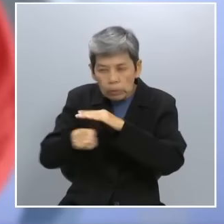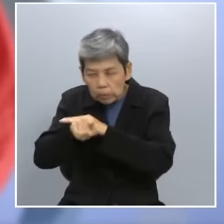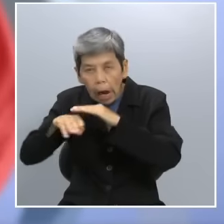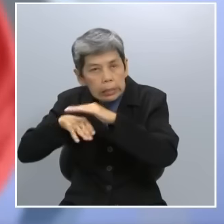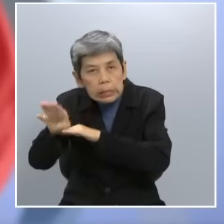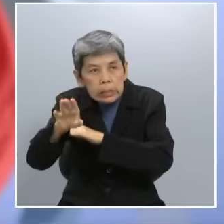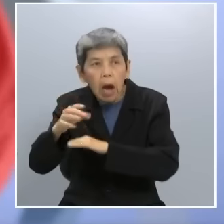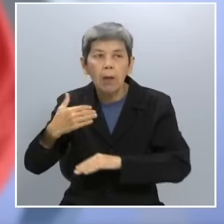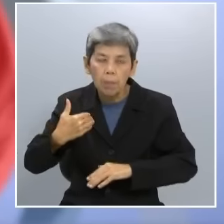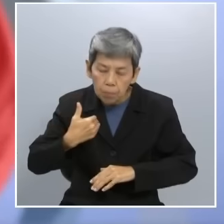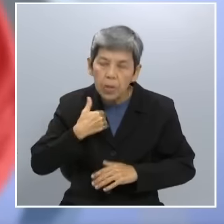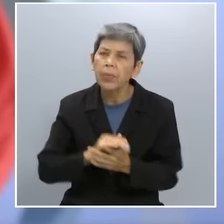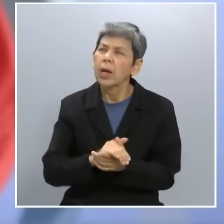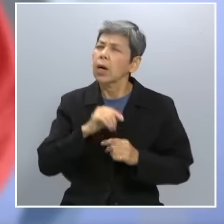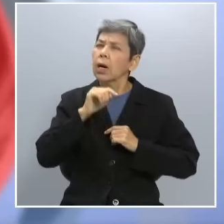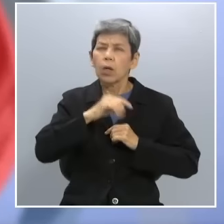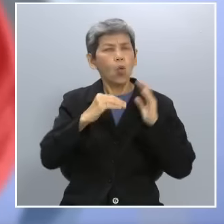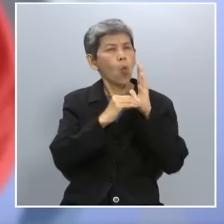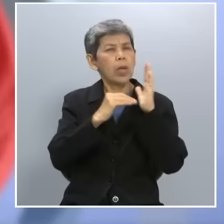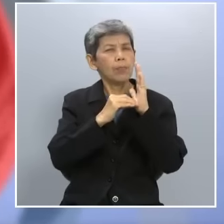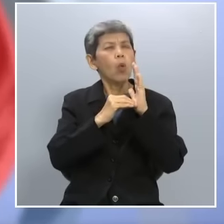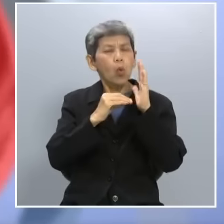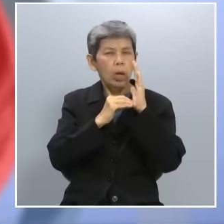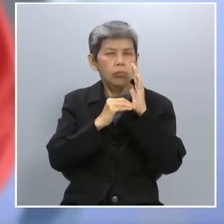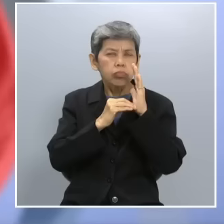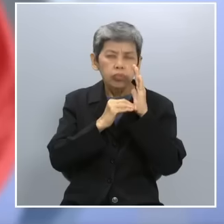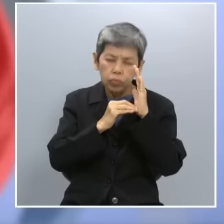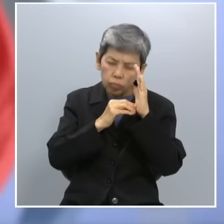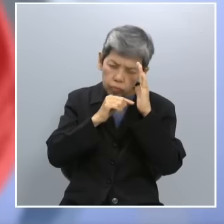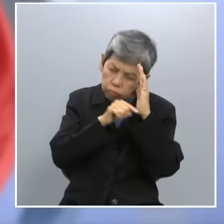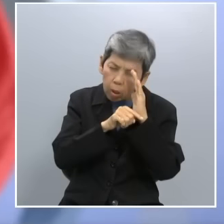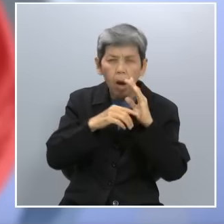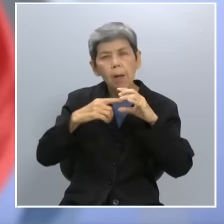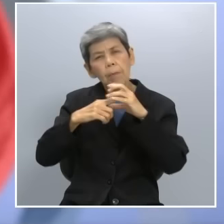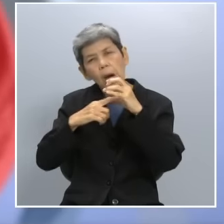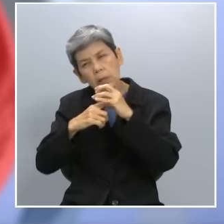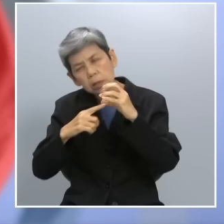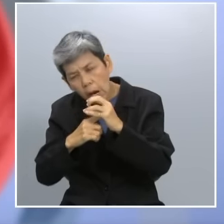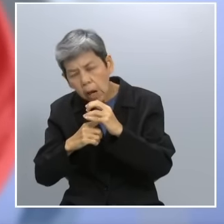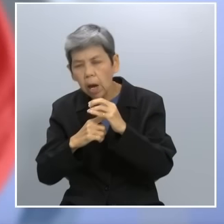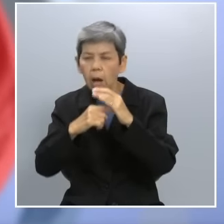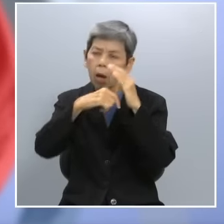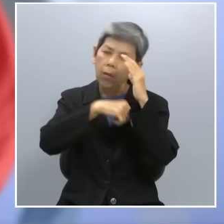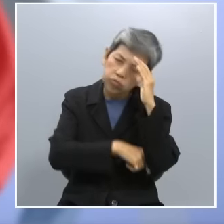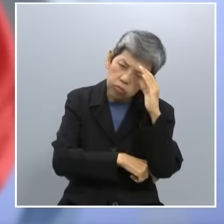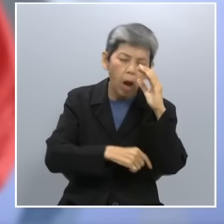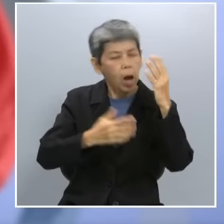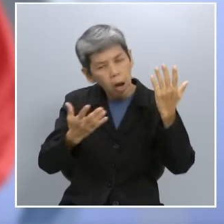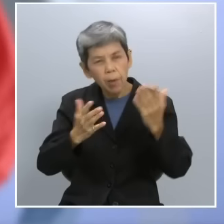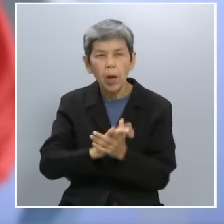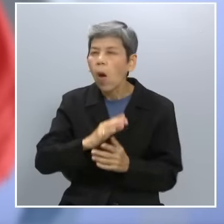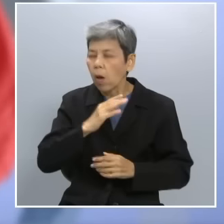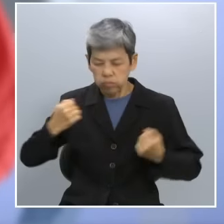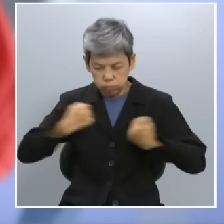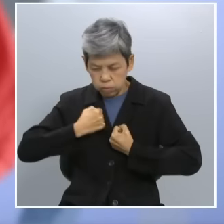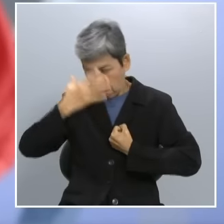นะฮะมีการเดินทางจากกรุงเทพฯนะครับไปที่พัทยาบ้างนะฮะเห็นบอกลงใต้บ้างต่างๆนานาปลอมตัวเอง